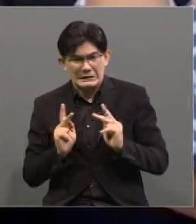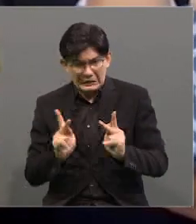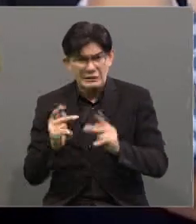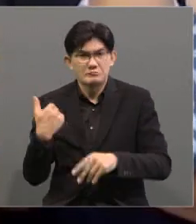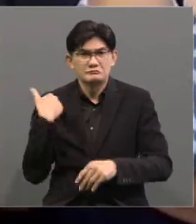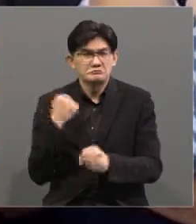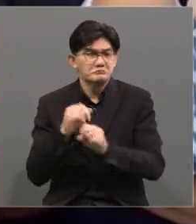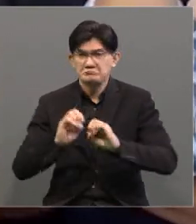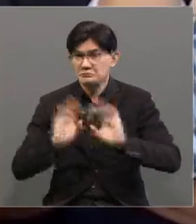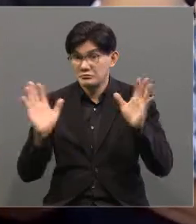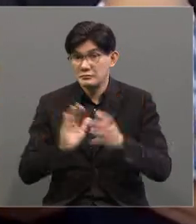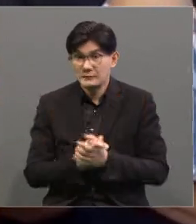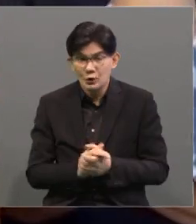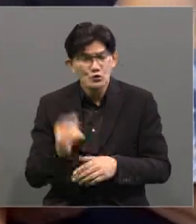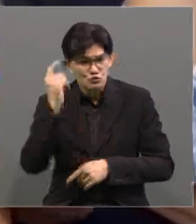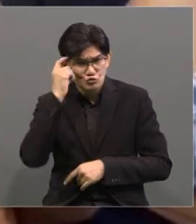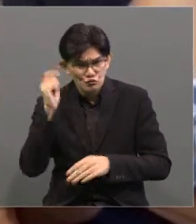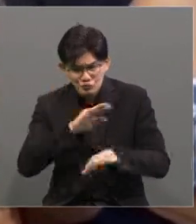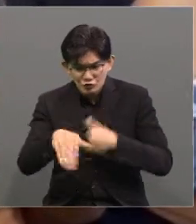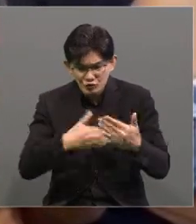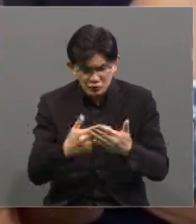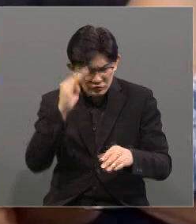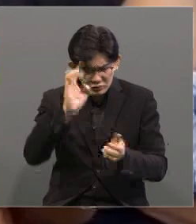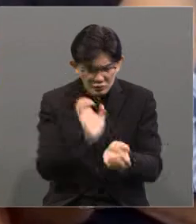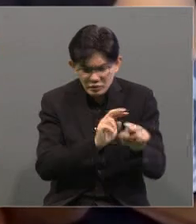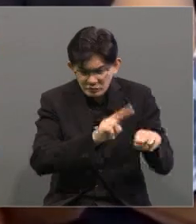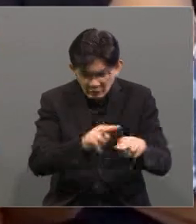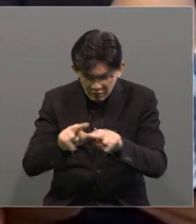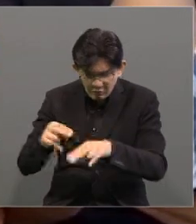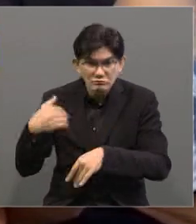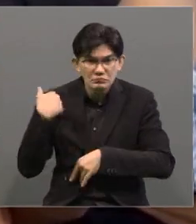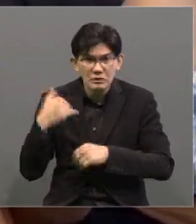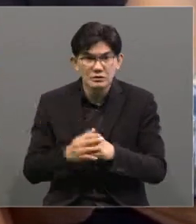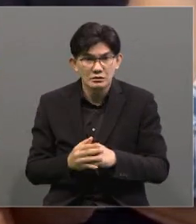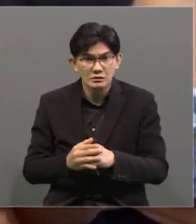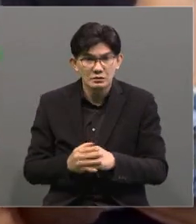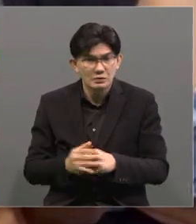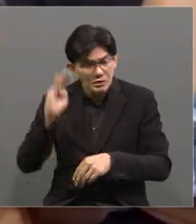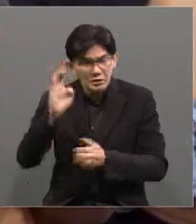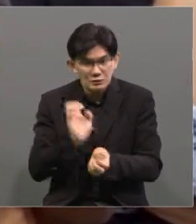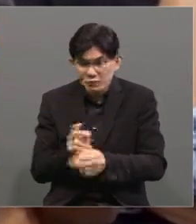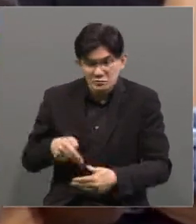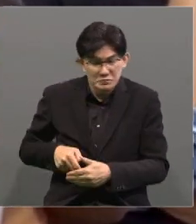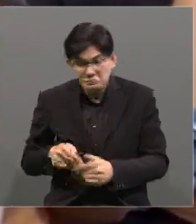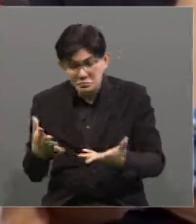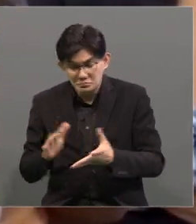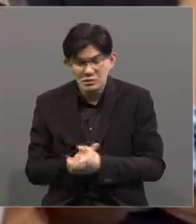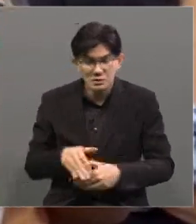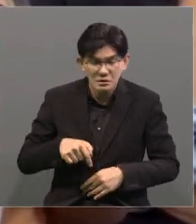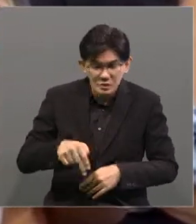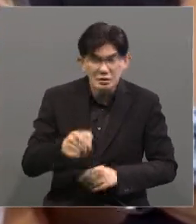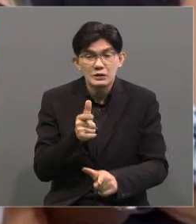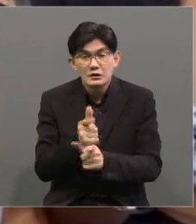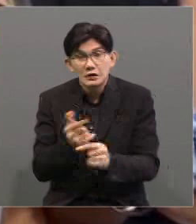าจมากแล้วก็ลูกกระสุนรู้ทั้งรู้ทั้งโต้เนี่ยเป็นตำรวจแล้วก็พี่ก็สอบถามที่นี่ตำรวจไม่มีใครพบปืนไปเลยนะครับก็ไปงานเลี้ยง